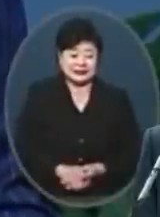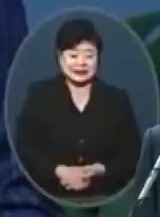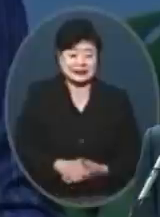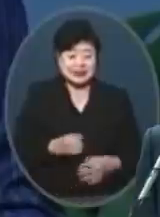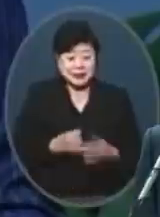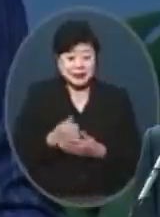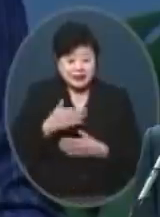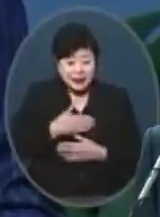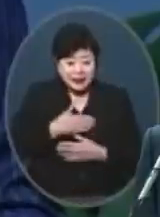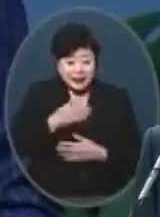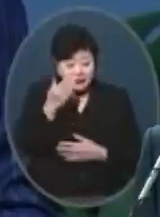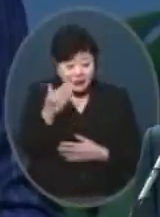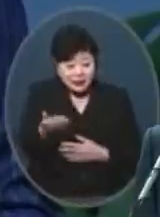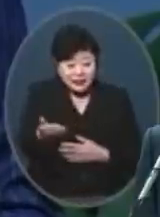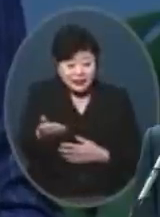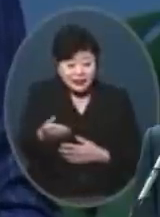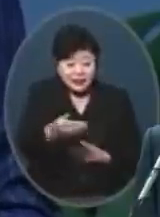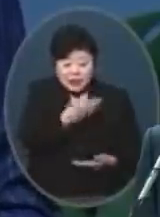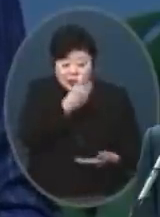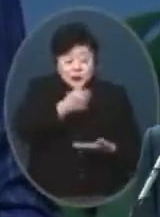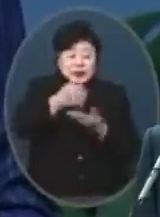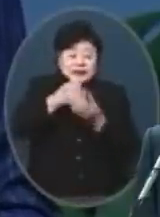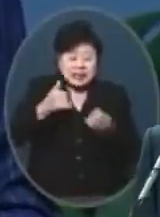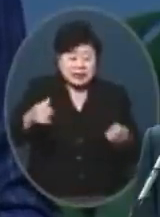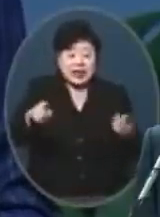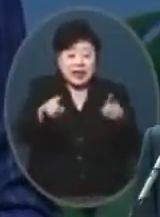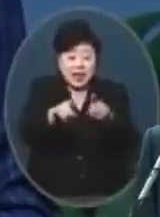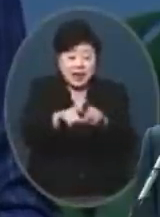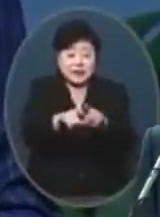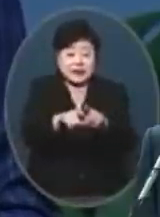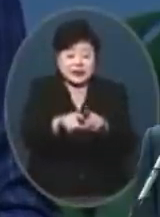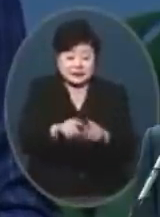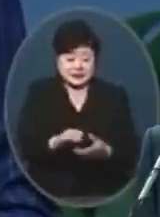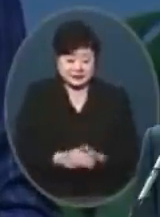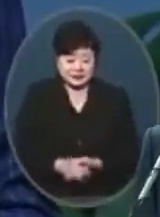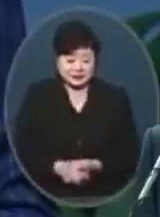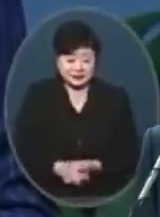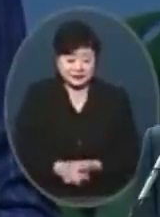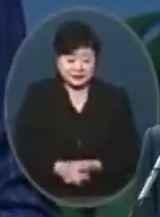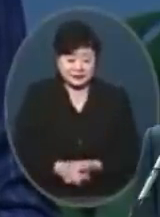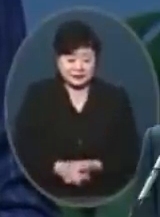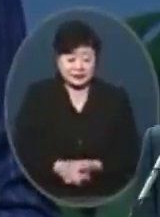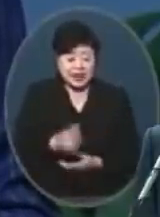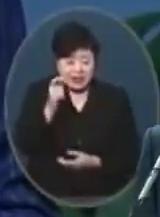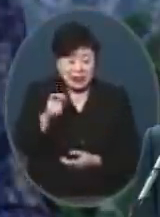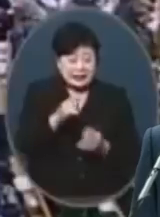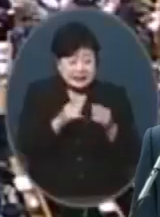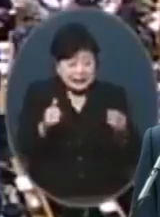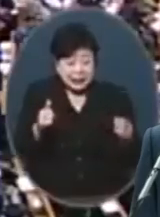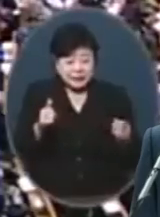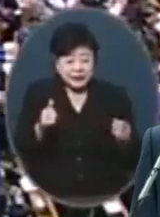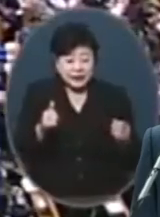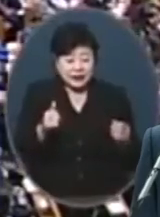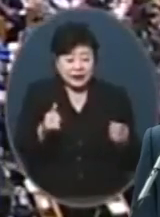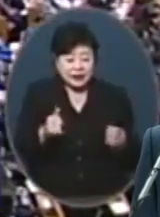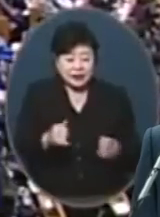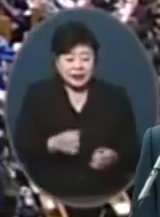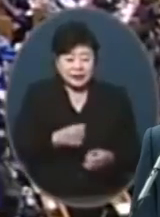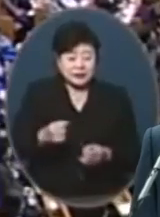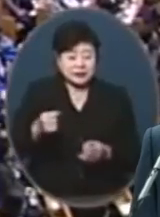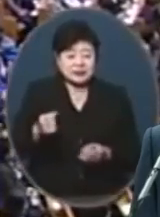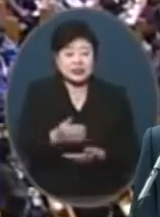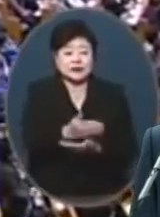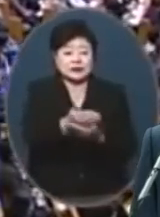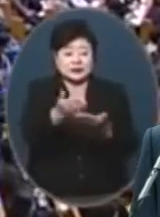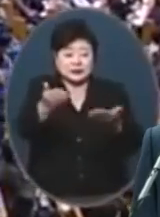그러므로 내가 그에게 존귀한 자와 함께 몫을 받게 하고 강한 자와 함께 탈취한 것을 나누리라